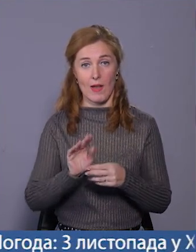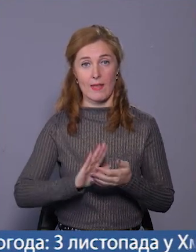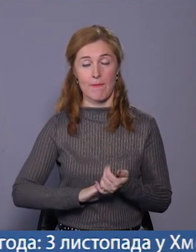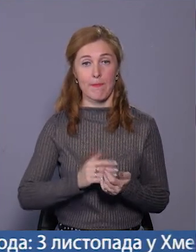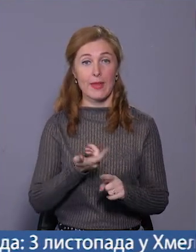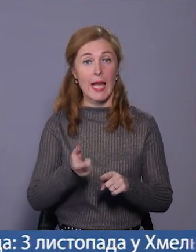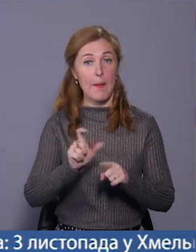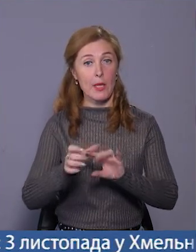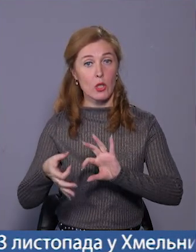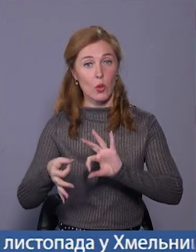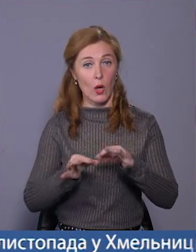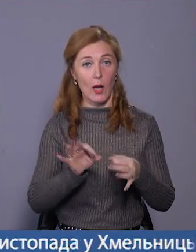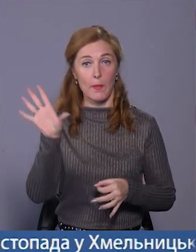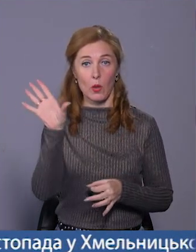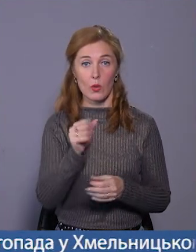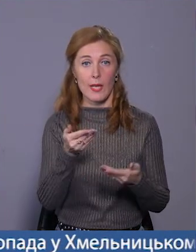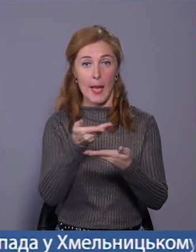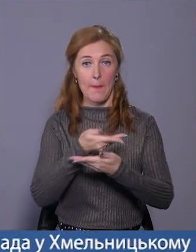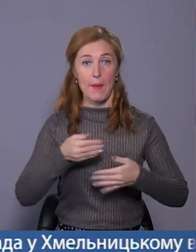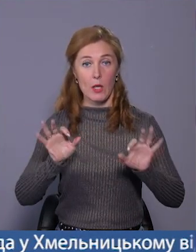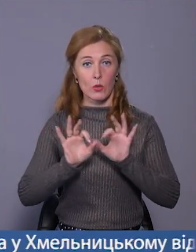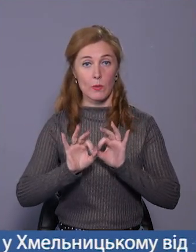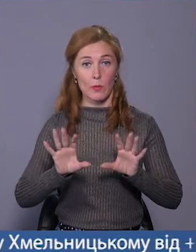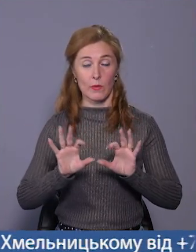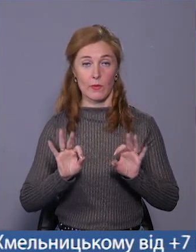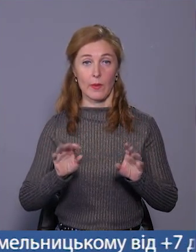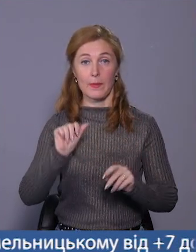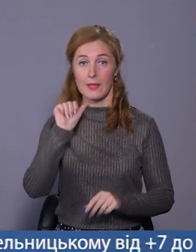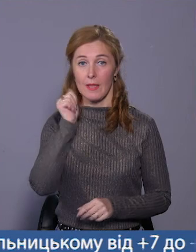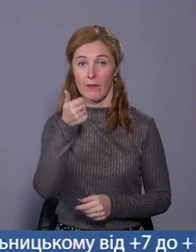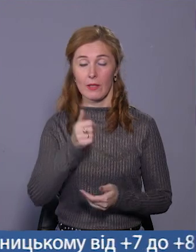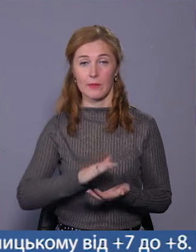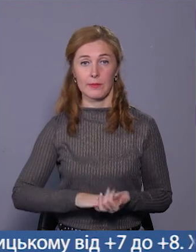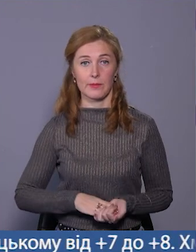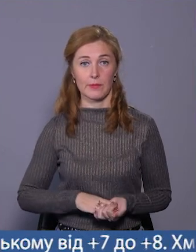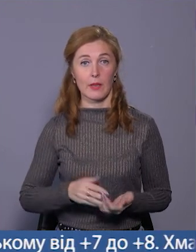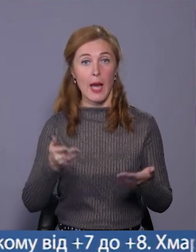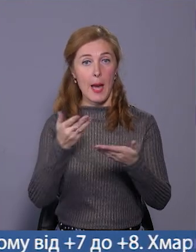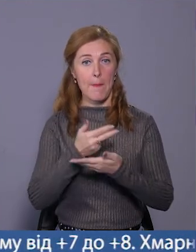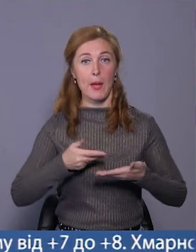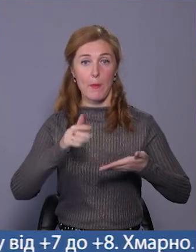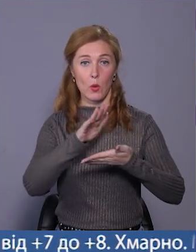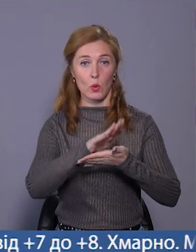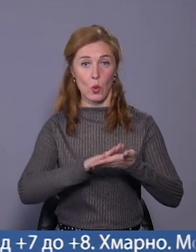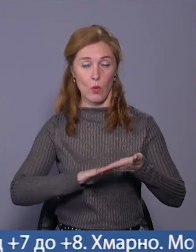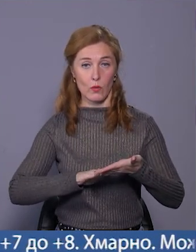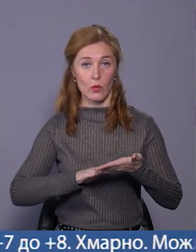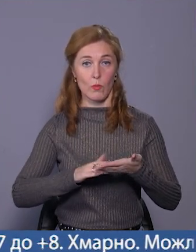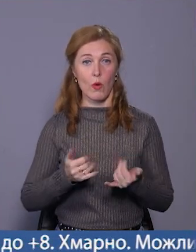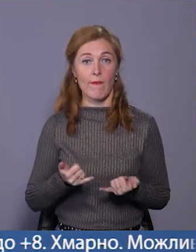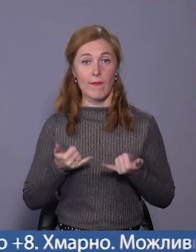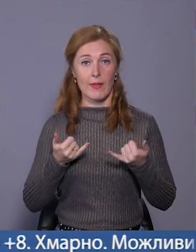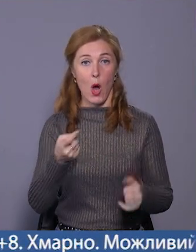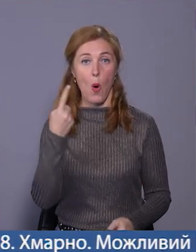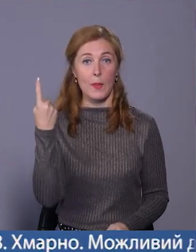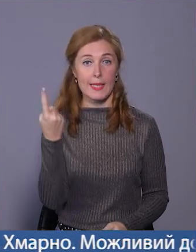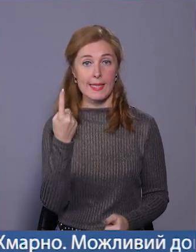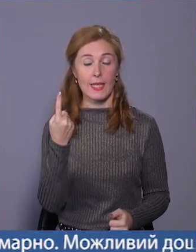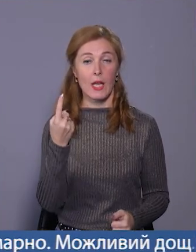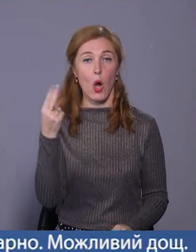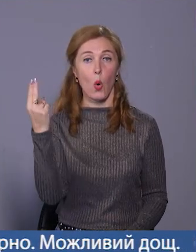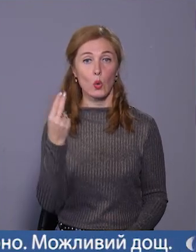Більш докладно про усе ми розповімо у нашому випуску новин завтра. Ми продовжуємо випуск. Відтепер обласний художній